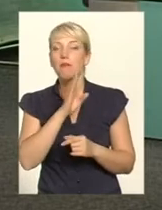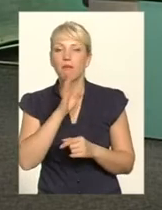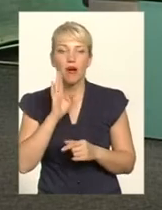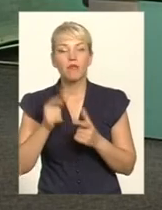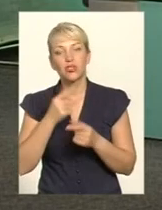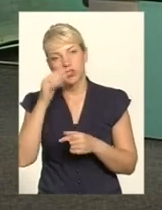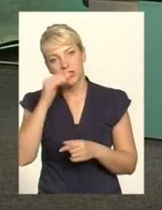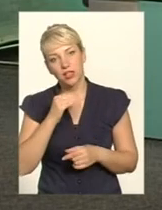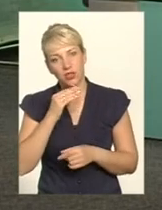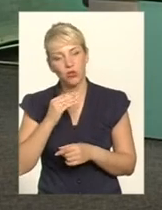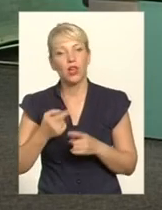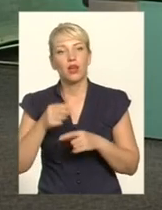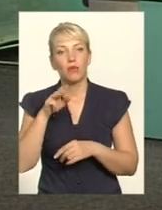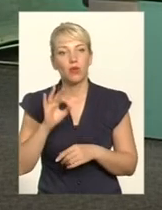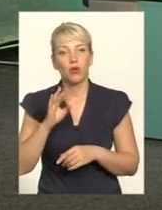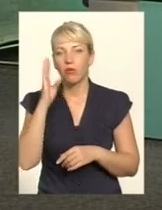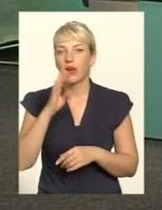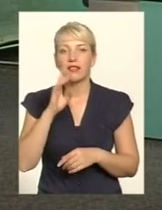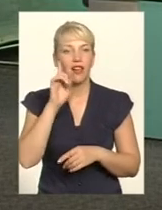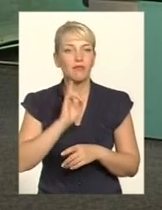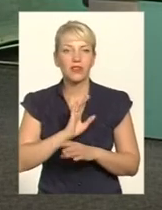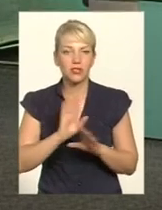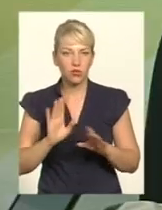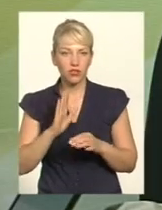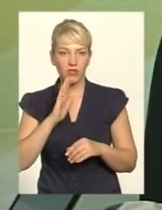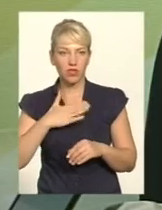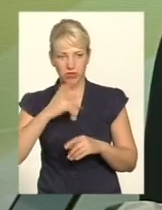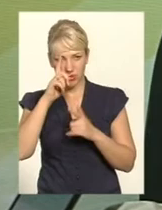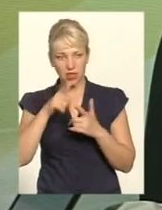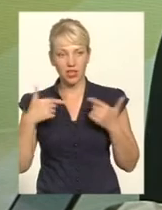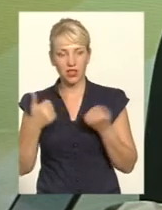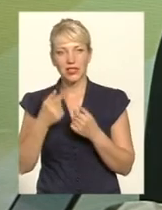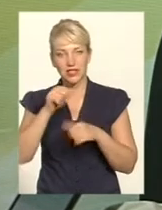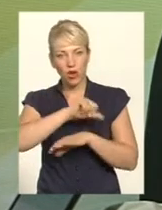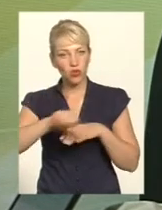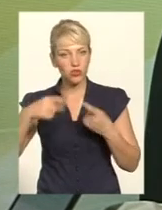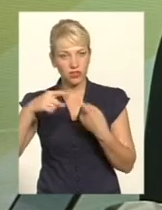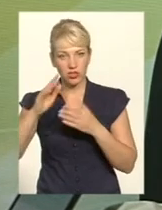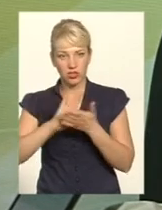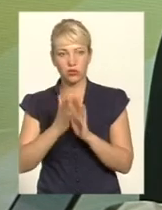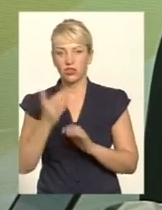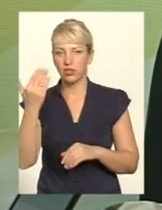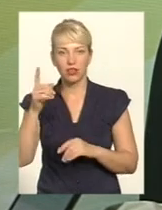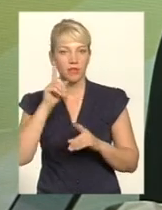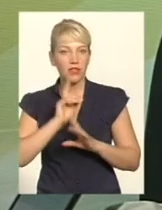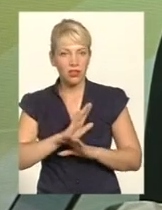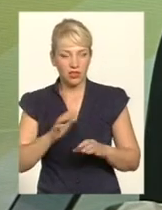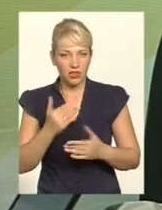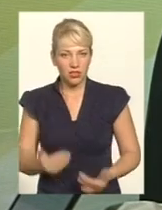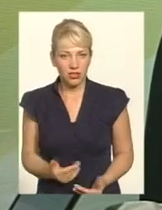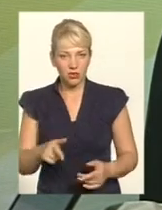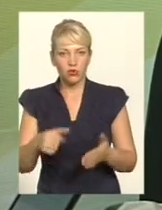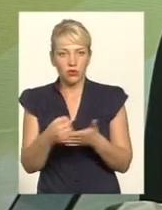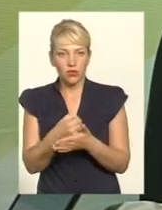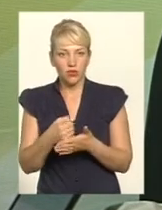що батькам не солодко в нашій країні, на жаль, за кордоном інша ситуація, а їм не солодко вдається тут добиватися